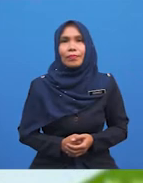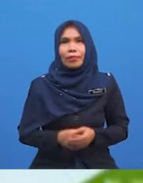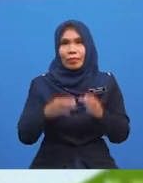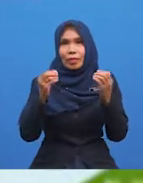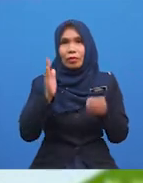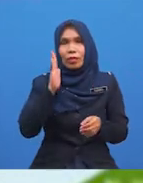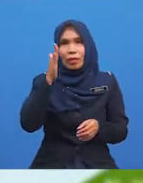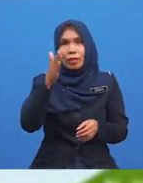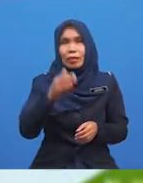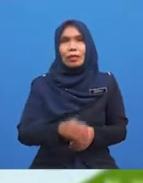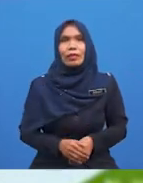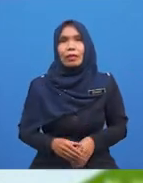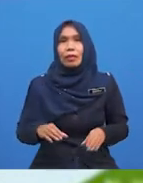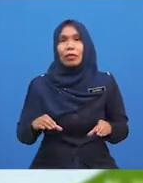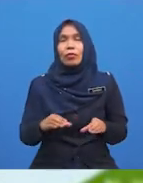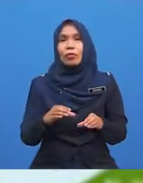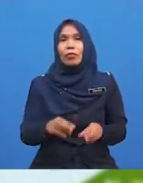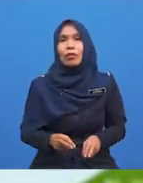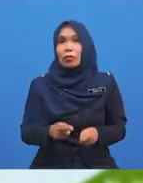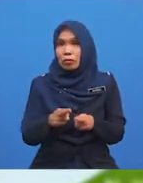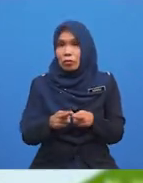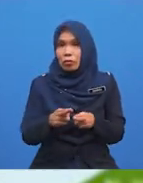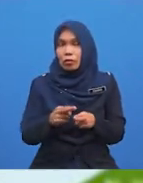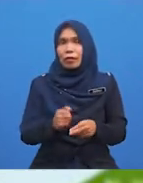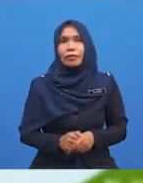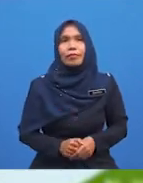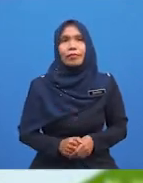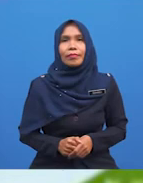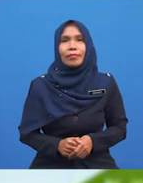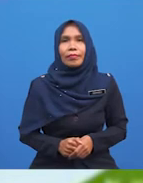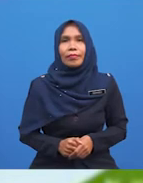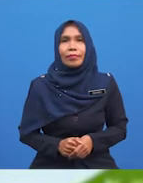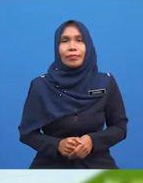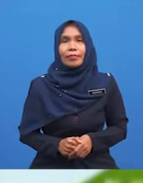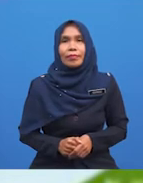Cikgu akan membuat rumusan pembelajaran kita pada hari ini.